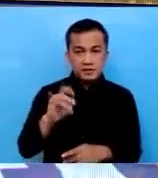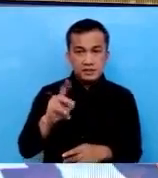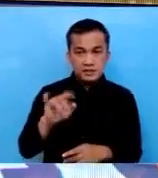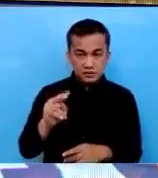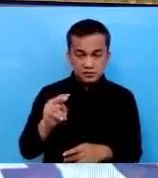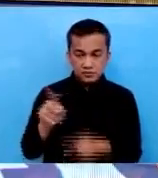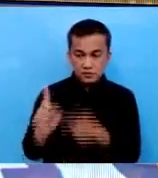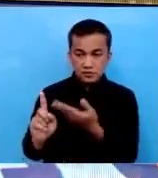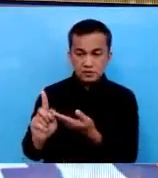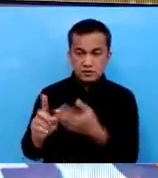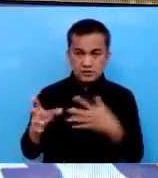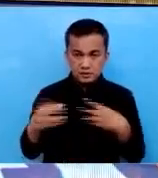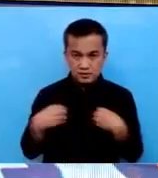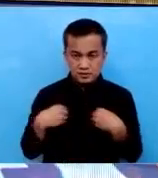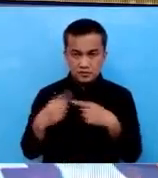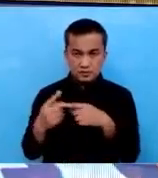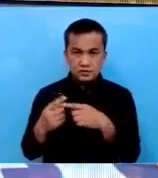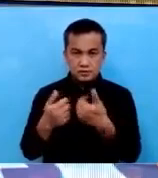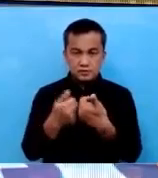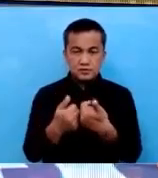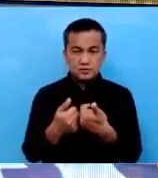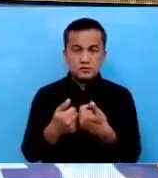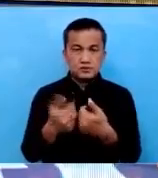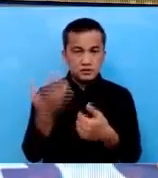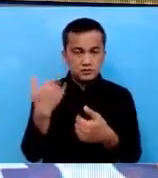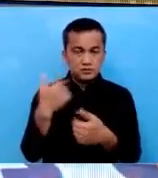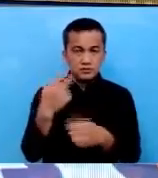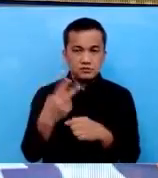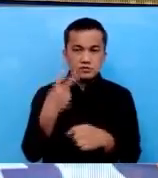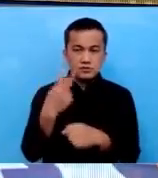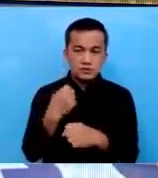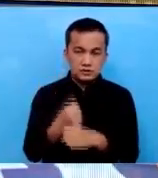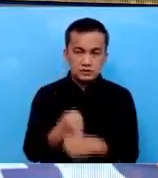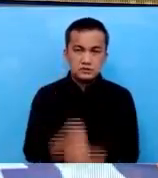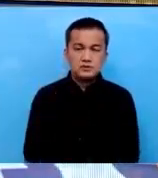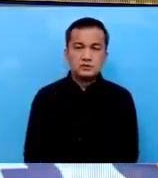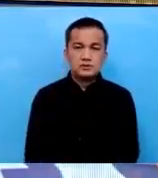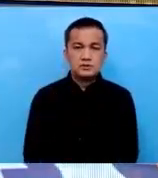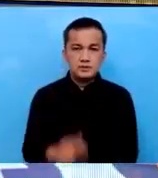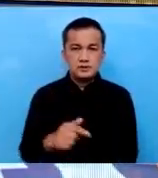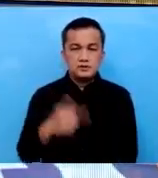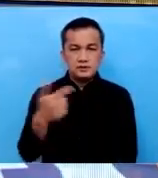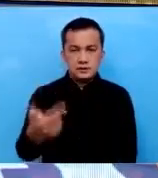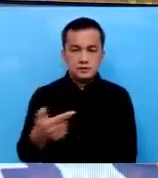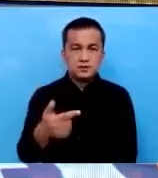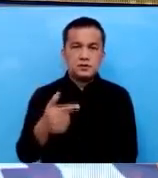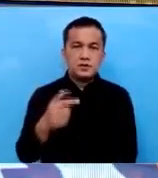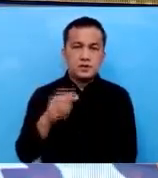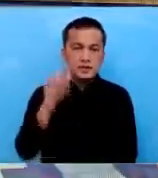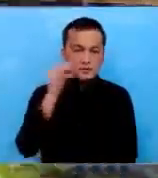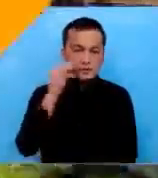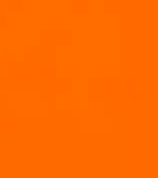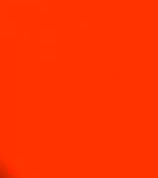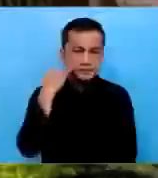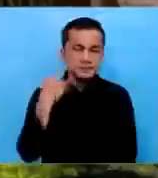ng aktres na naging mag-on sila ng 2 taon. Nasa frontline na balitang yan si MJ Marfori.